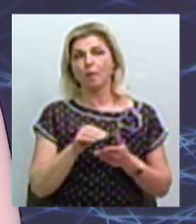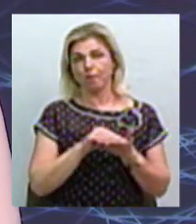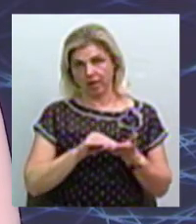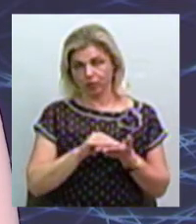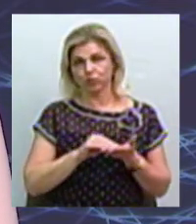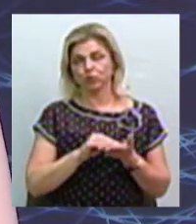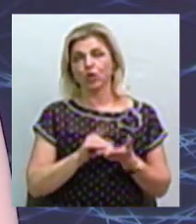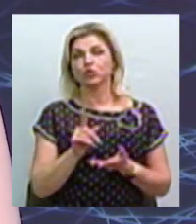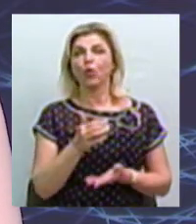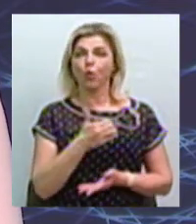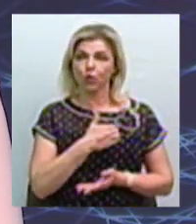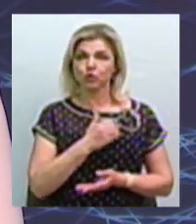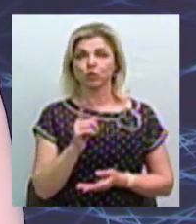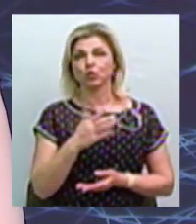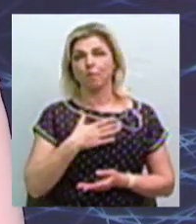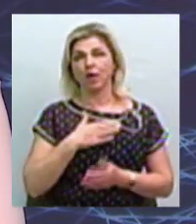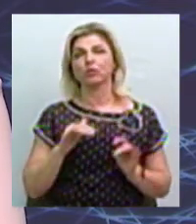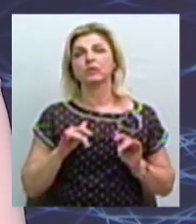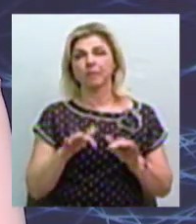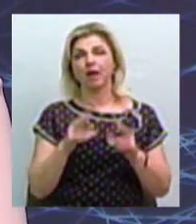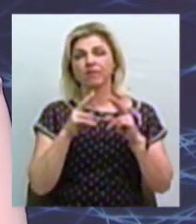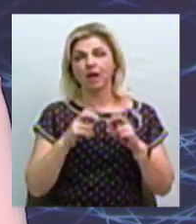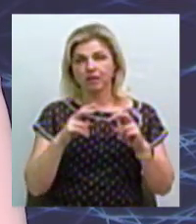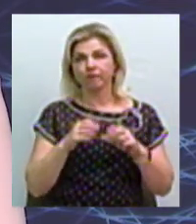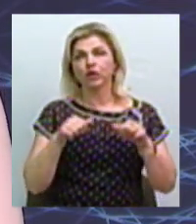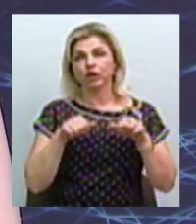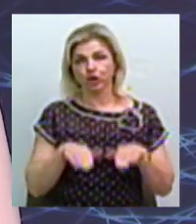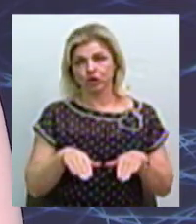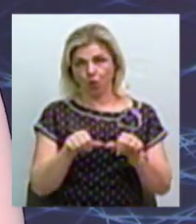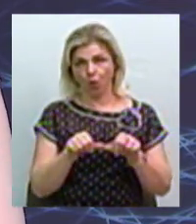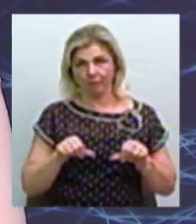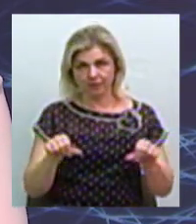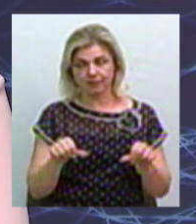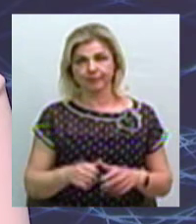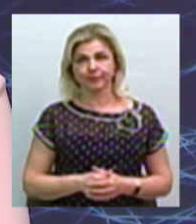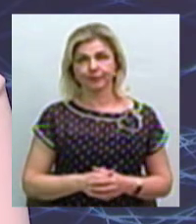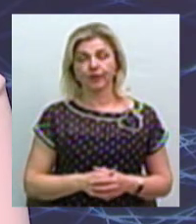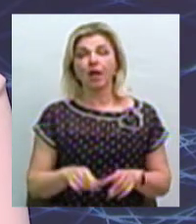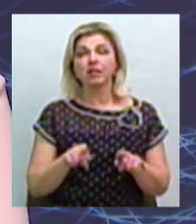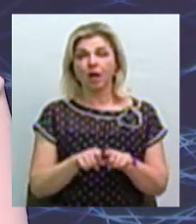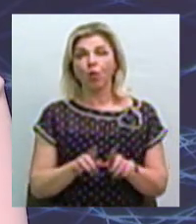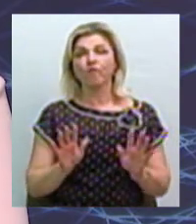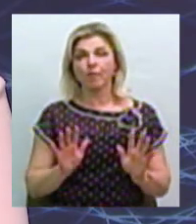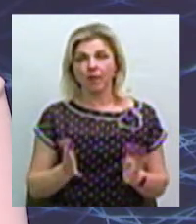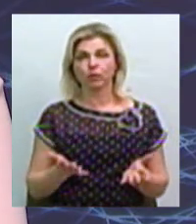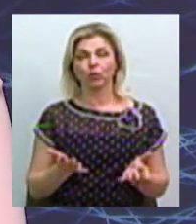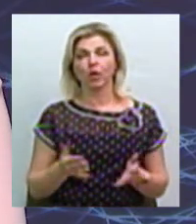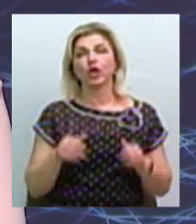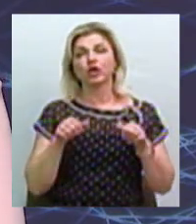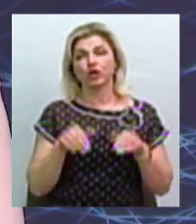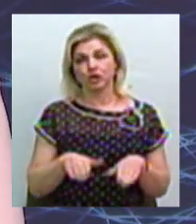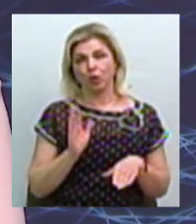я хочу, щоб мою справу розглядали саме рішенням комісії. В такому випадку рішення